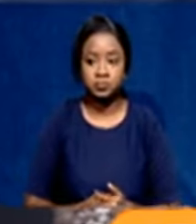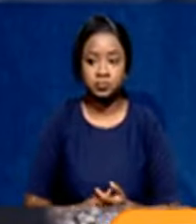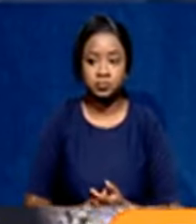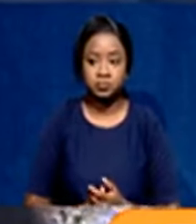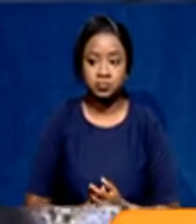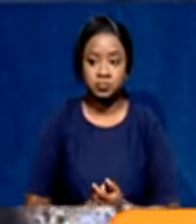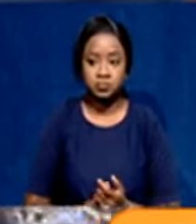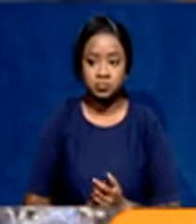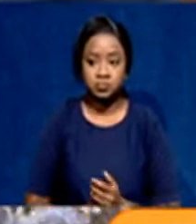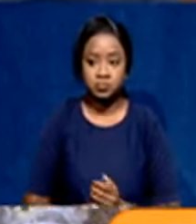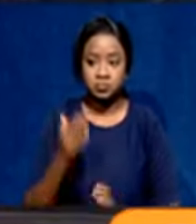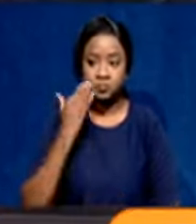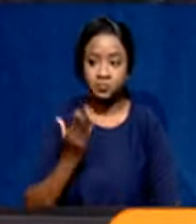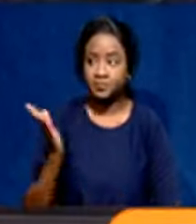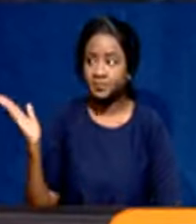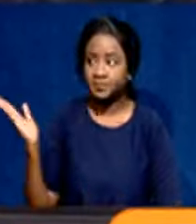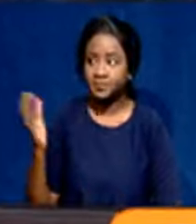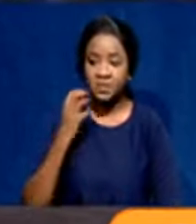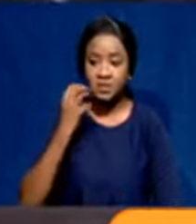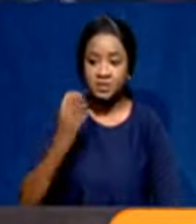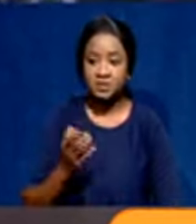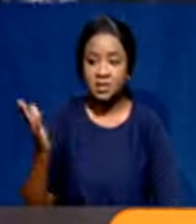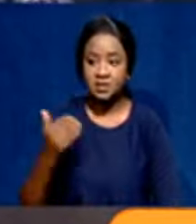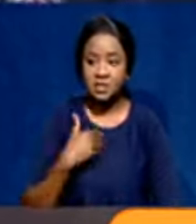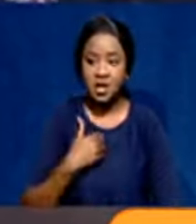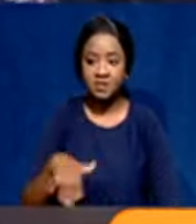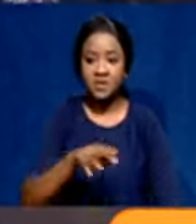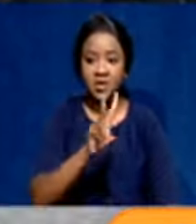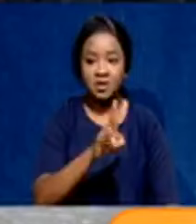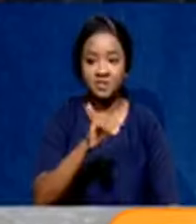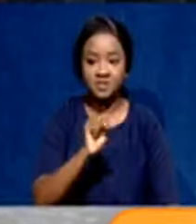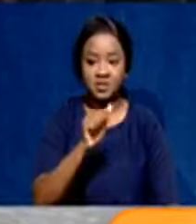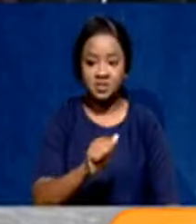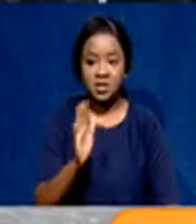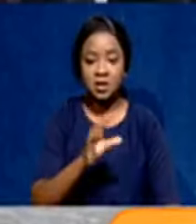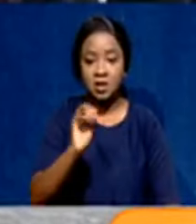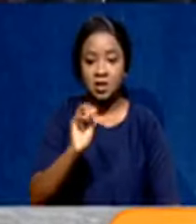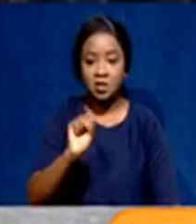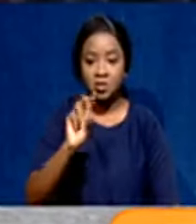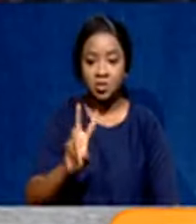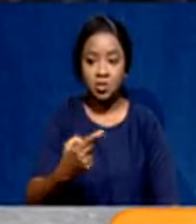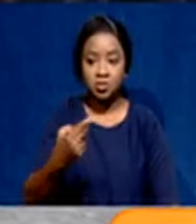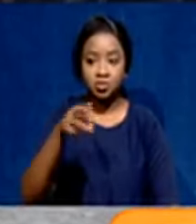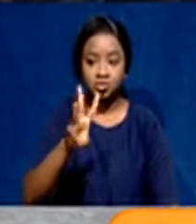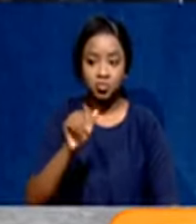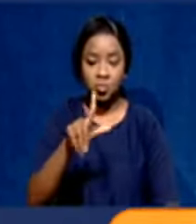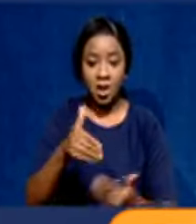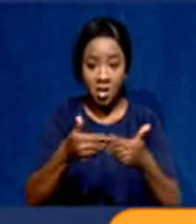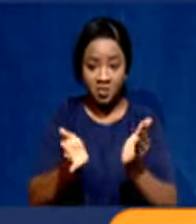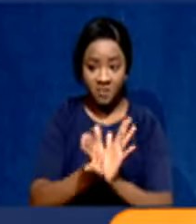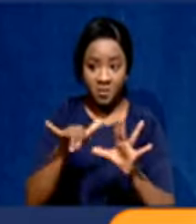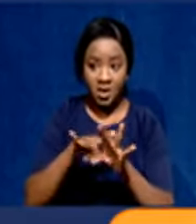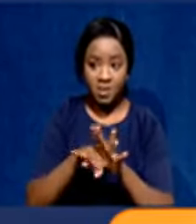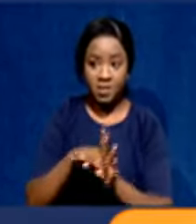nyus za huzuni katika shule msi visa os mta parkland jama na marafiki wa familia mareh